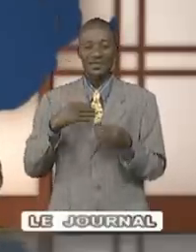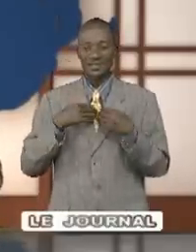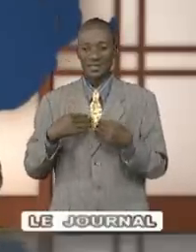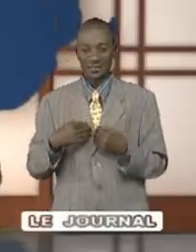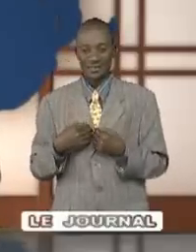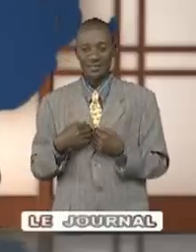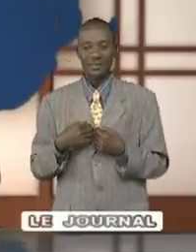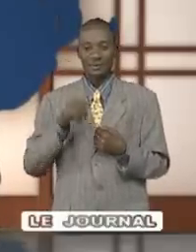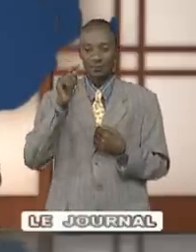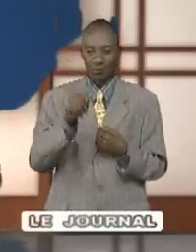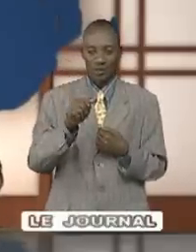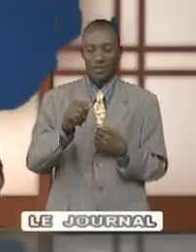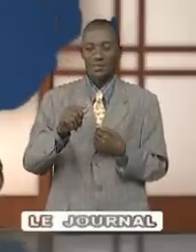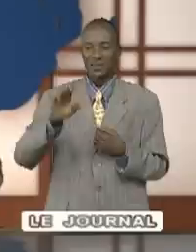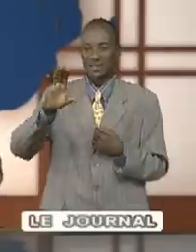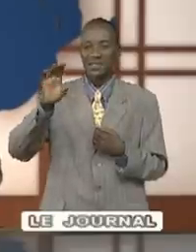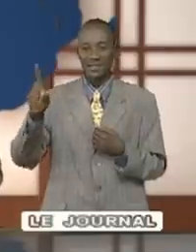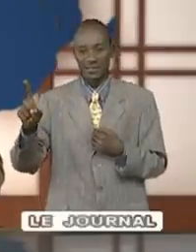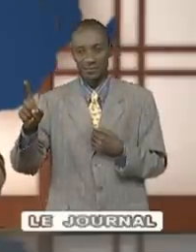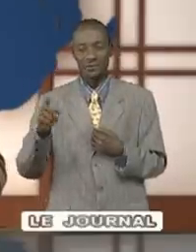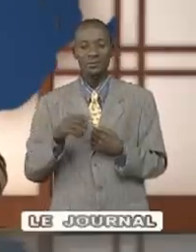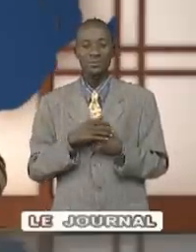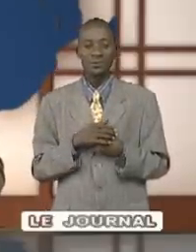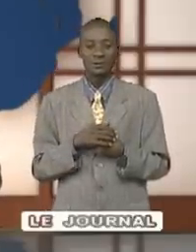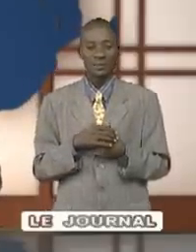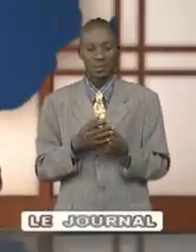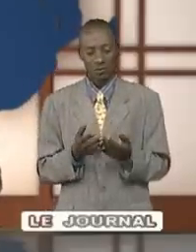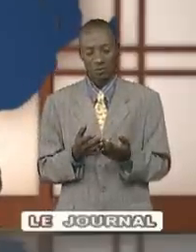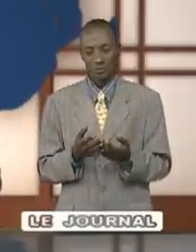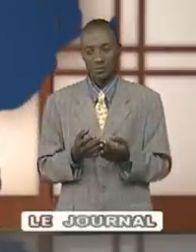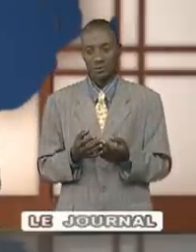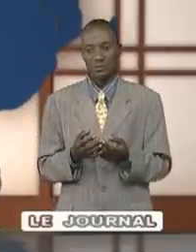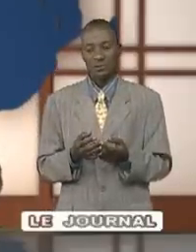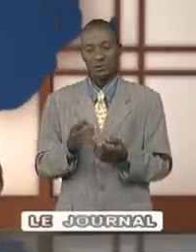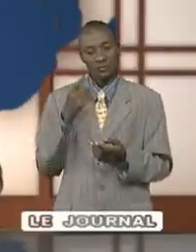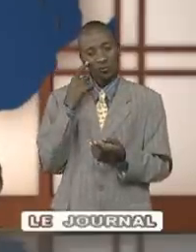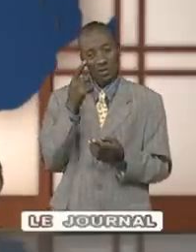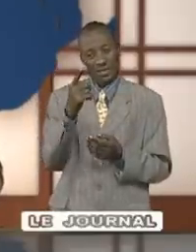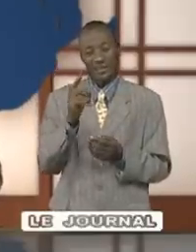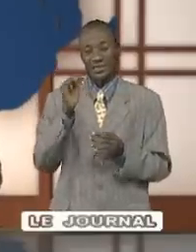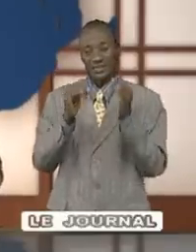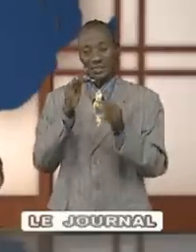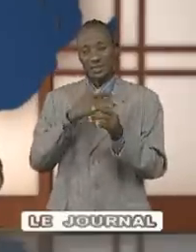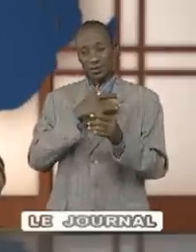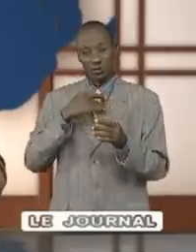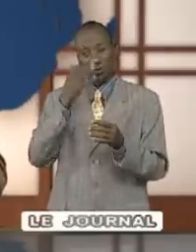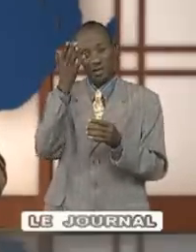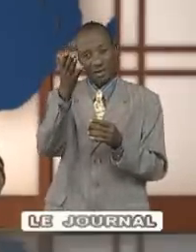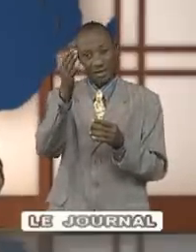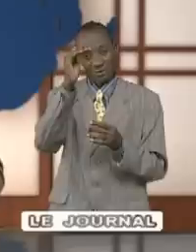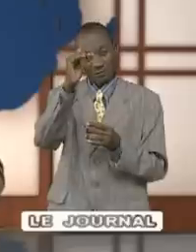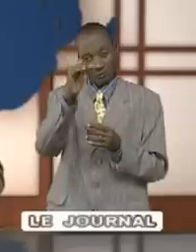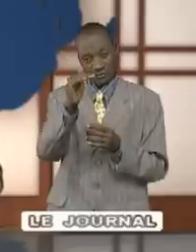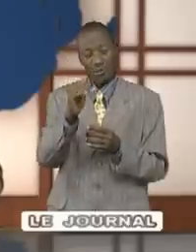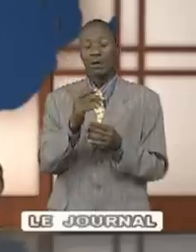www.minisanterdc.cd. Chaque candidat retenu verra scrupuleusement noter son numéro d'ordre sur la liste qui servira à indiquer les lieux et la